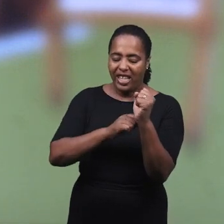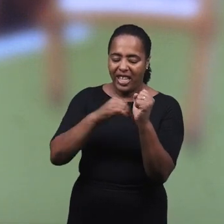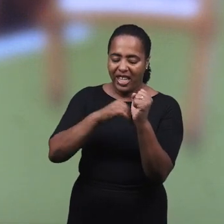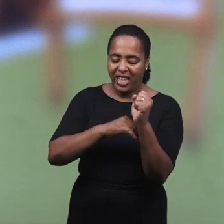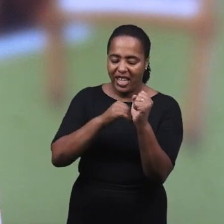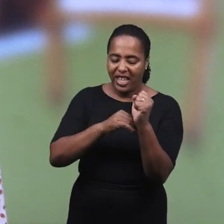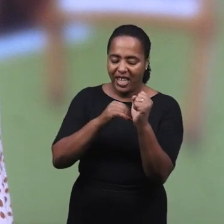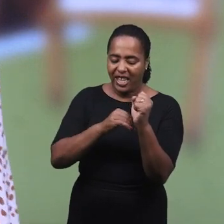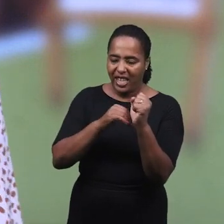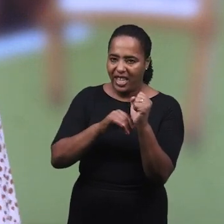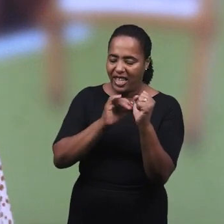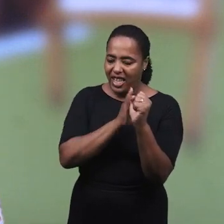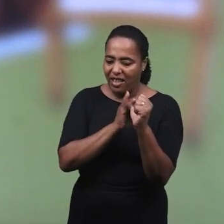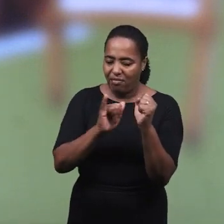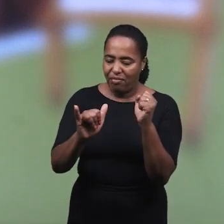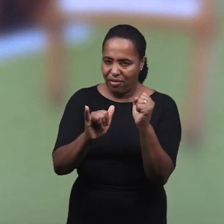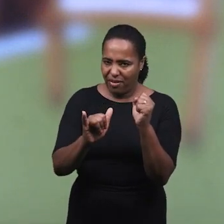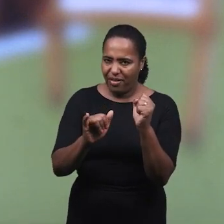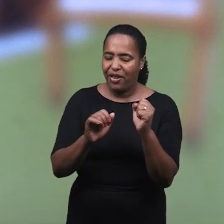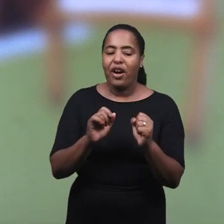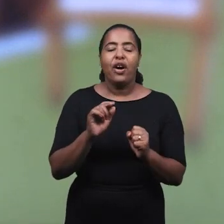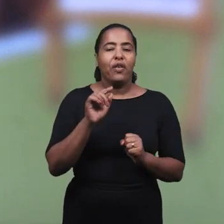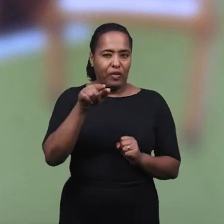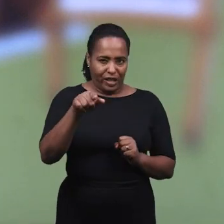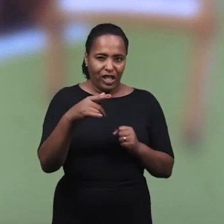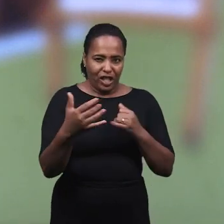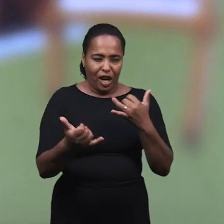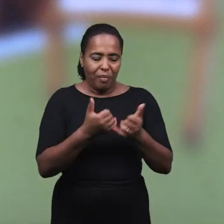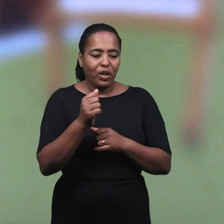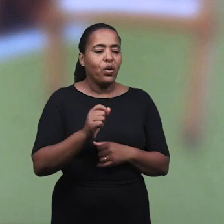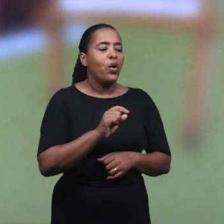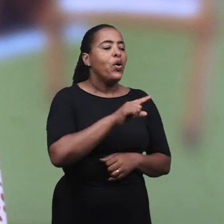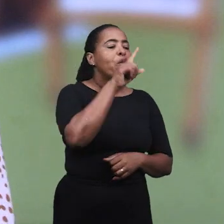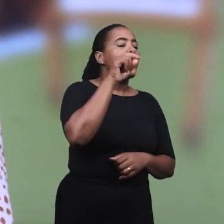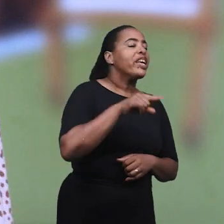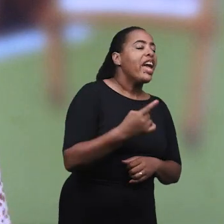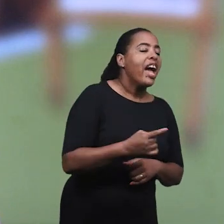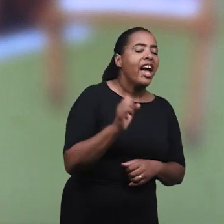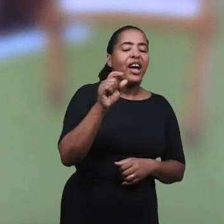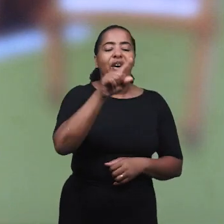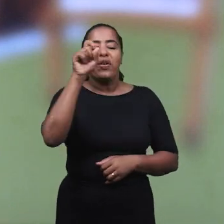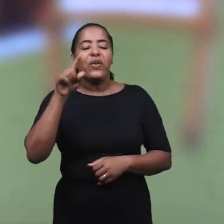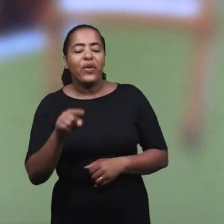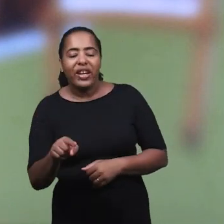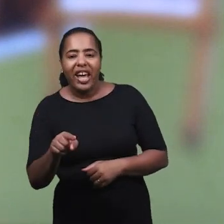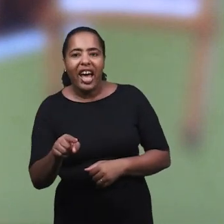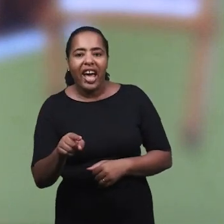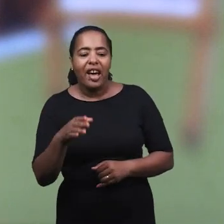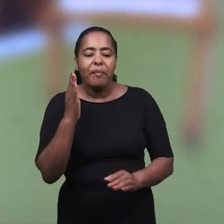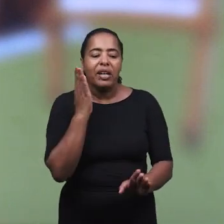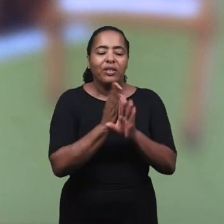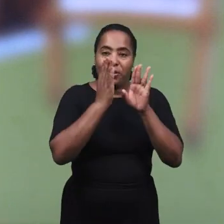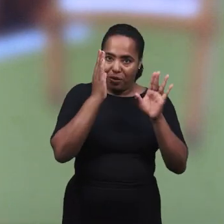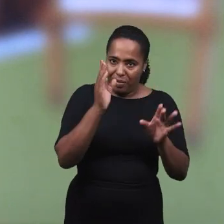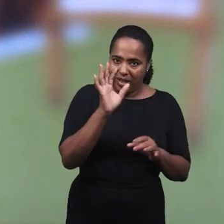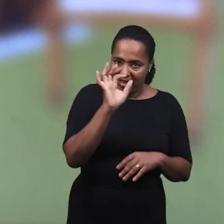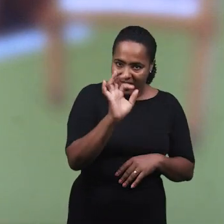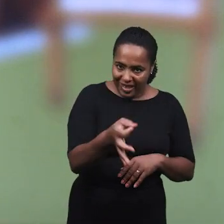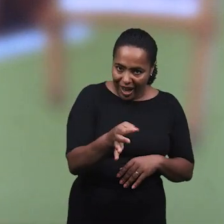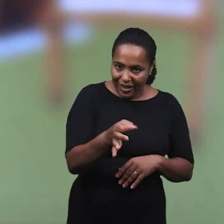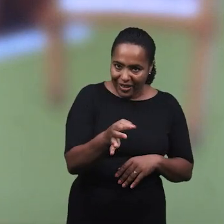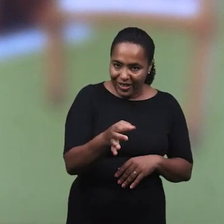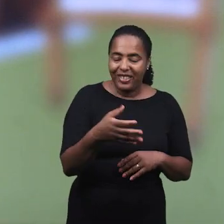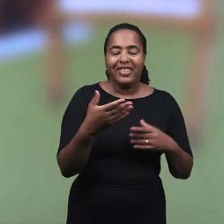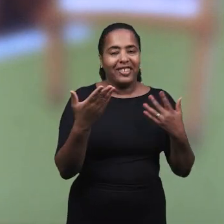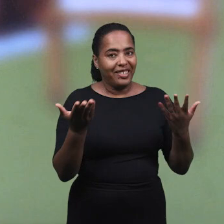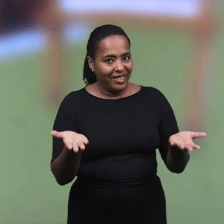dans un message. Vous avez déjà joué le jeu. Qu'est-ce que c'est? Qu'est-ce que c'est? On